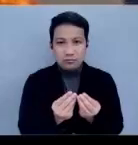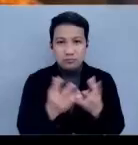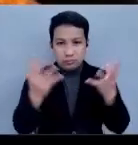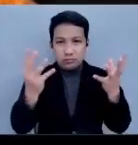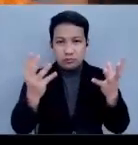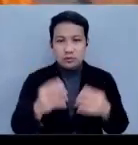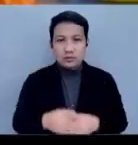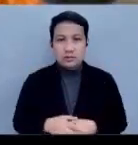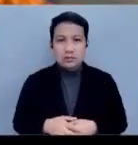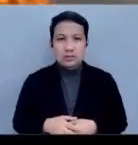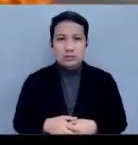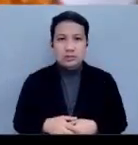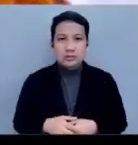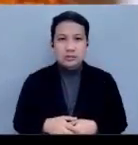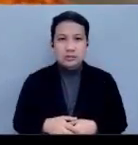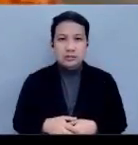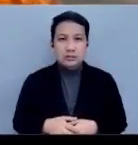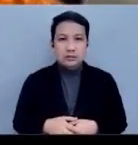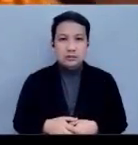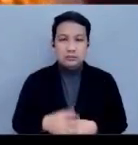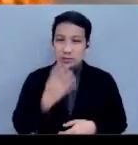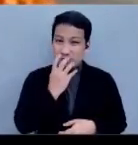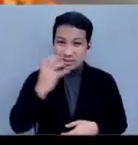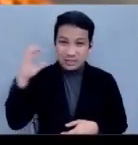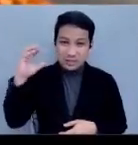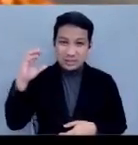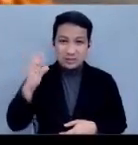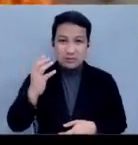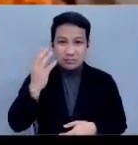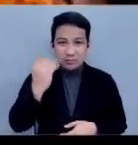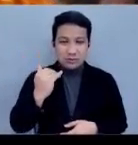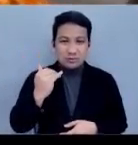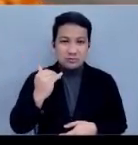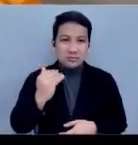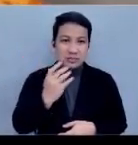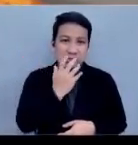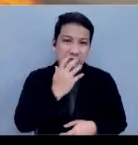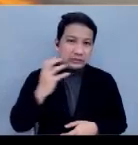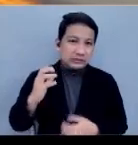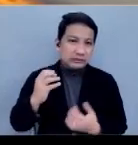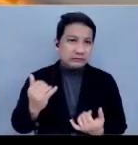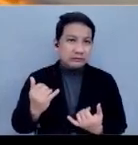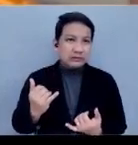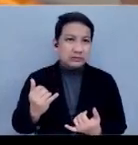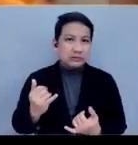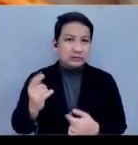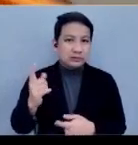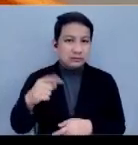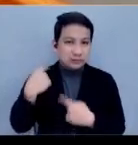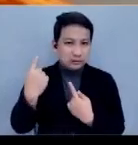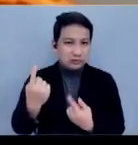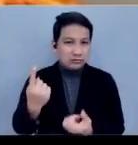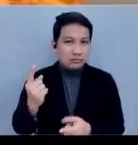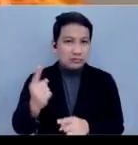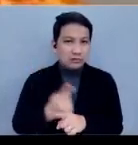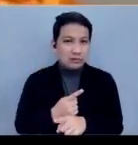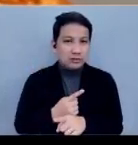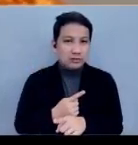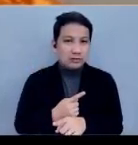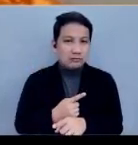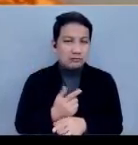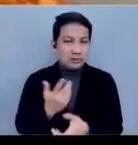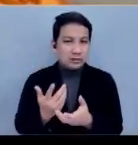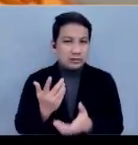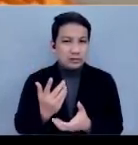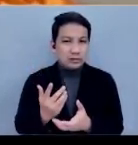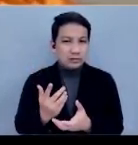din po yung elevated heat kasi mainit yung panahon. At lastly, pwede din po yung abrupt and sudden